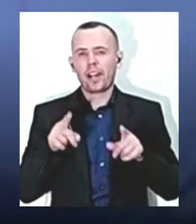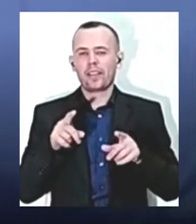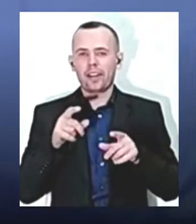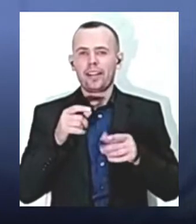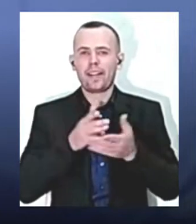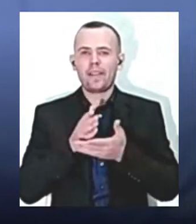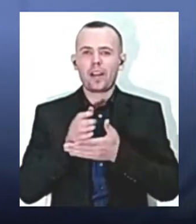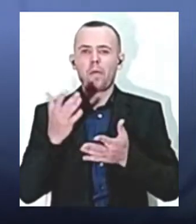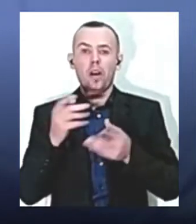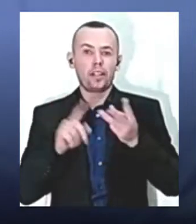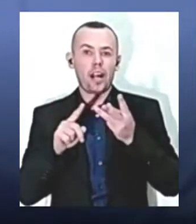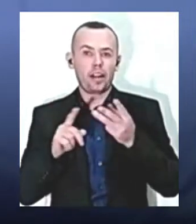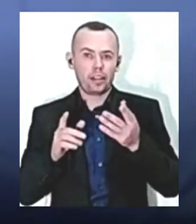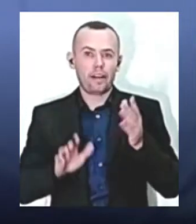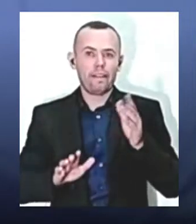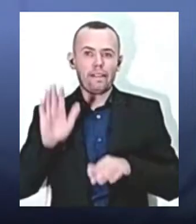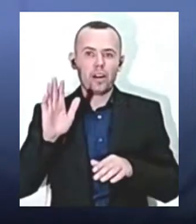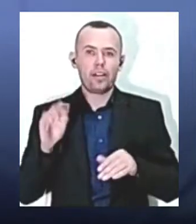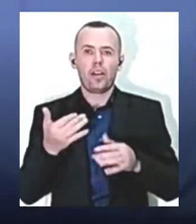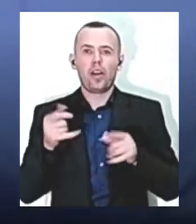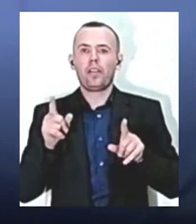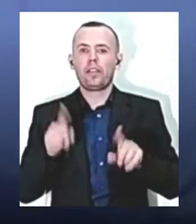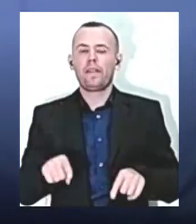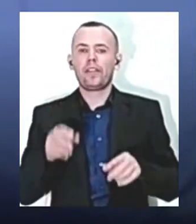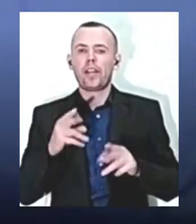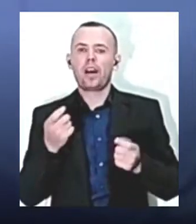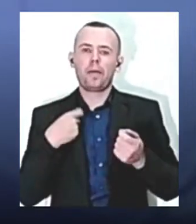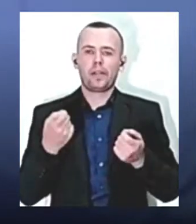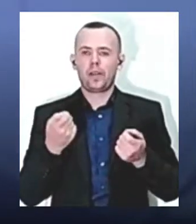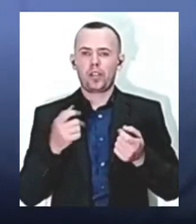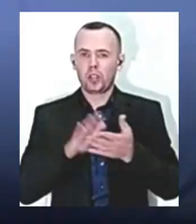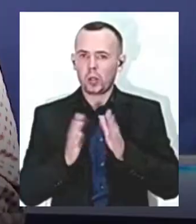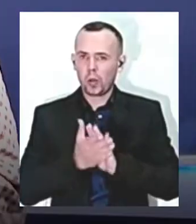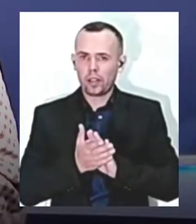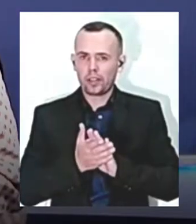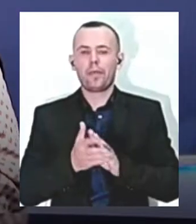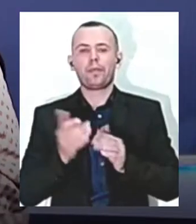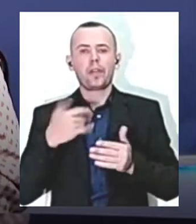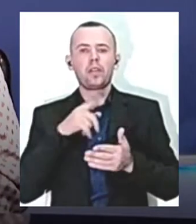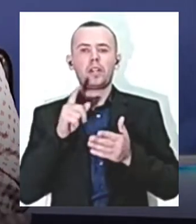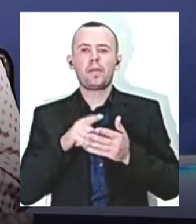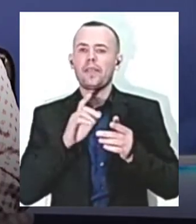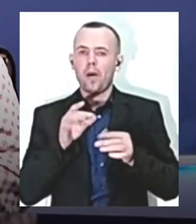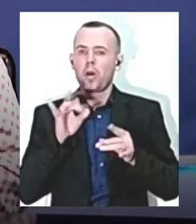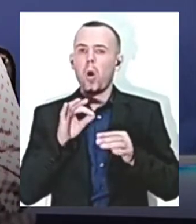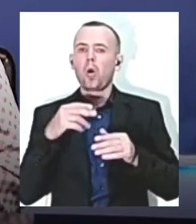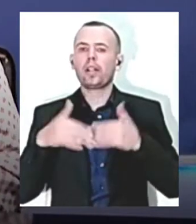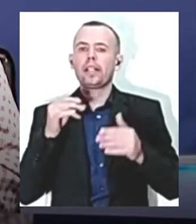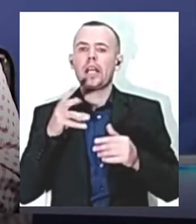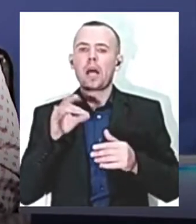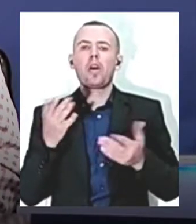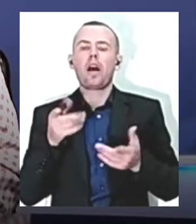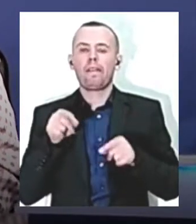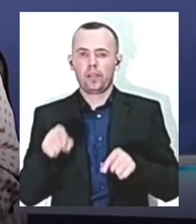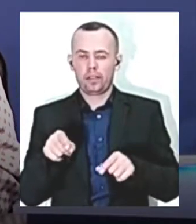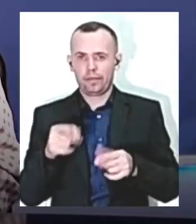дивимося навіть, як потрошку змінюється ситуація. Угу. Хотіла якраз запитати про динаміку. Яка вона? Позитивна? Так, по різних